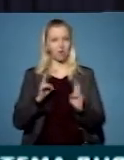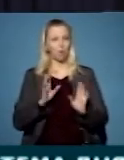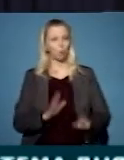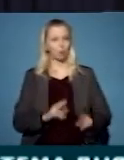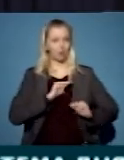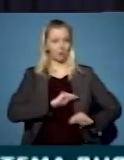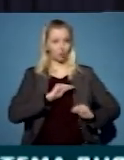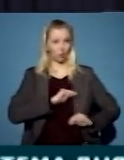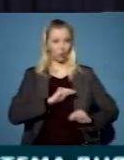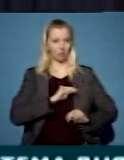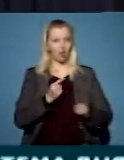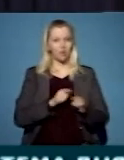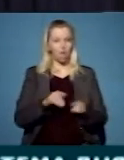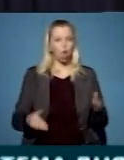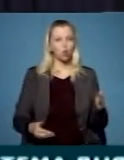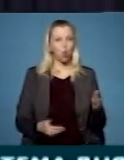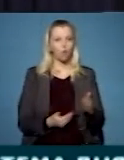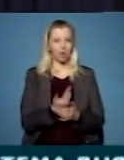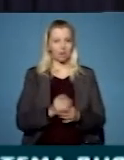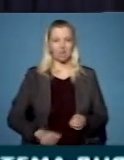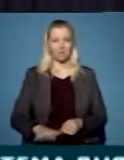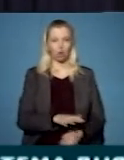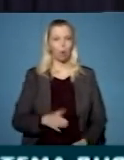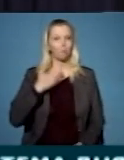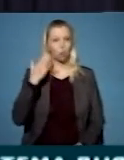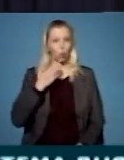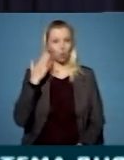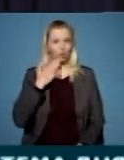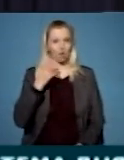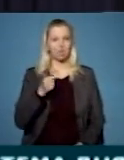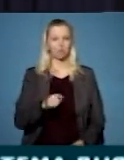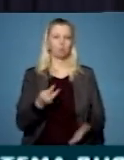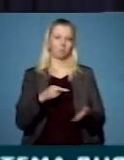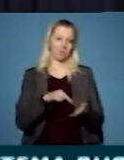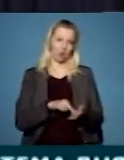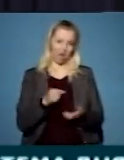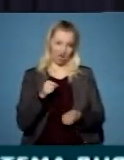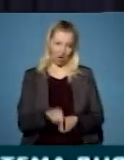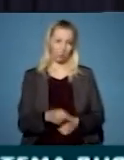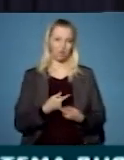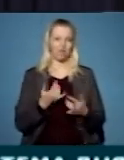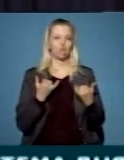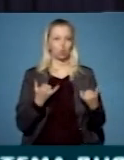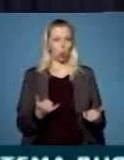будуть працювати оці нововведення на території Буковини. На цьому ставимо крапку на